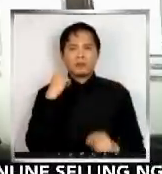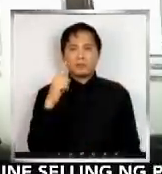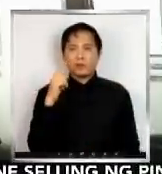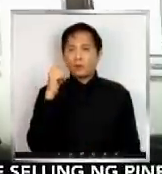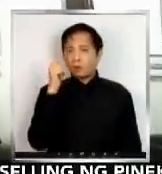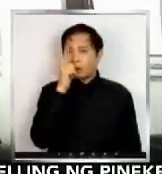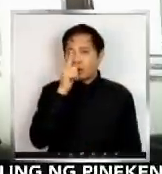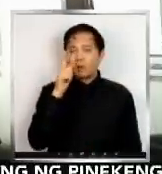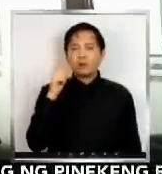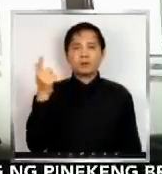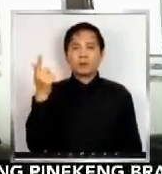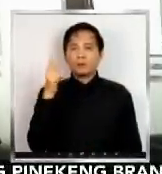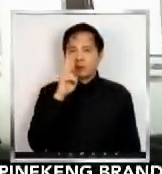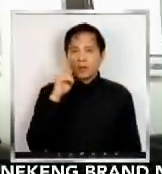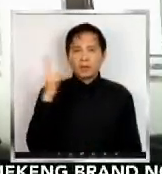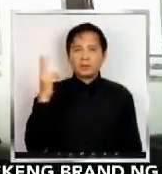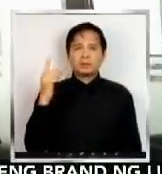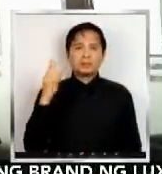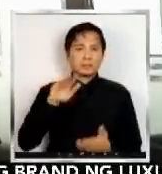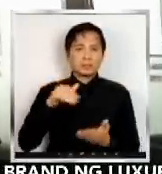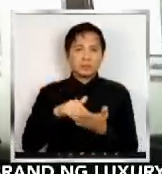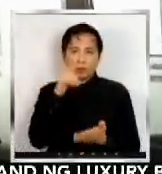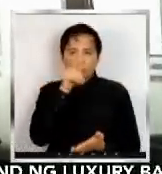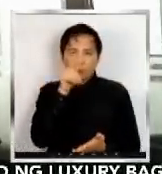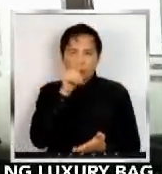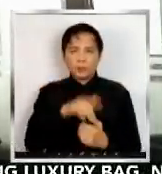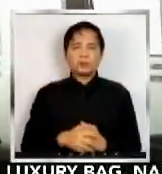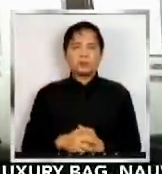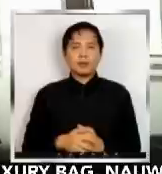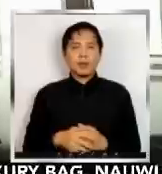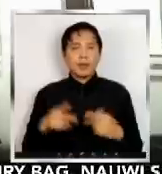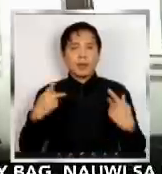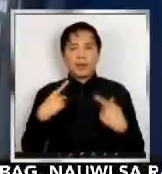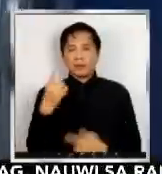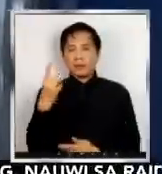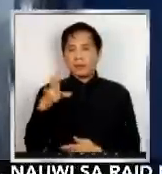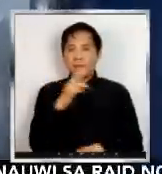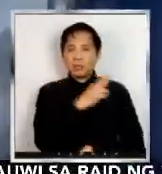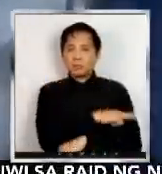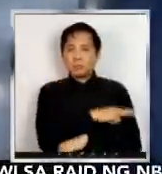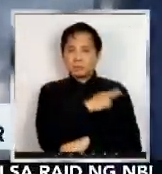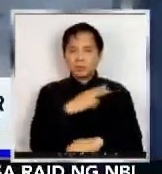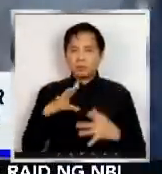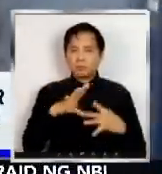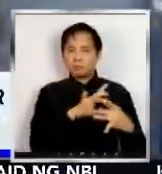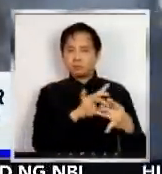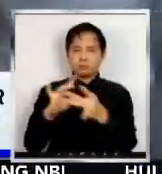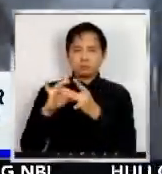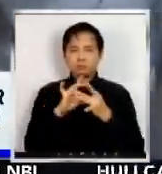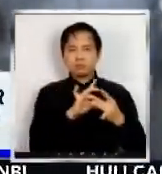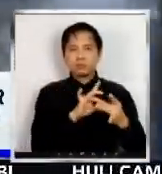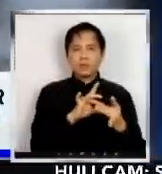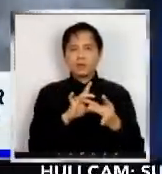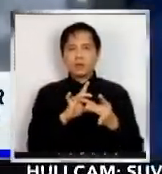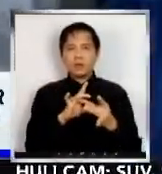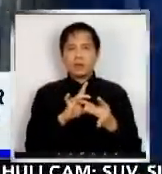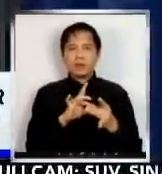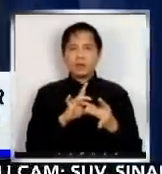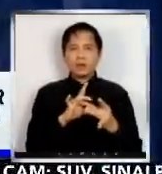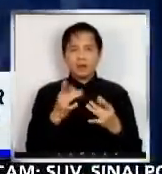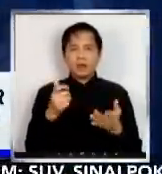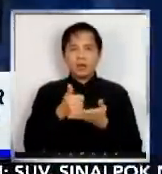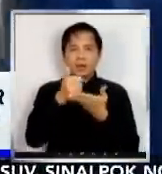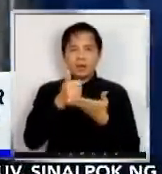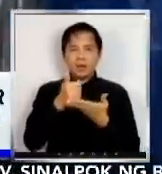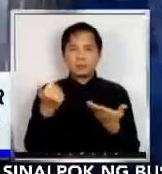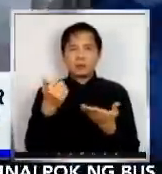rin daw ng paraan ang One Hospital Command para magkatulungan ang mga ospital kapag may kinukulang sa high-flow oxygen machine at